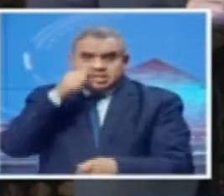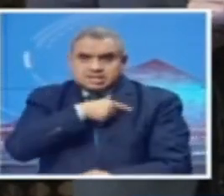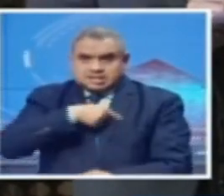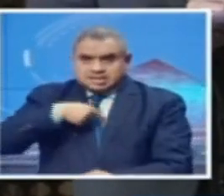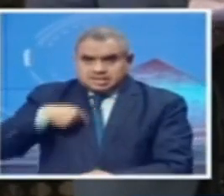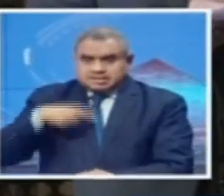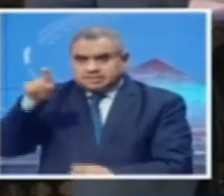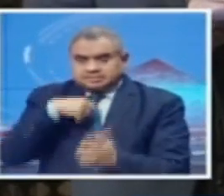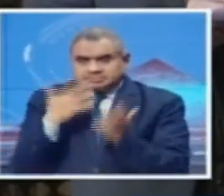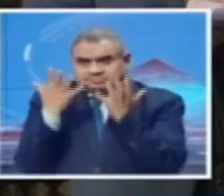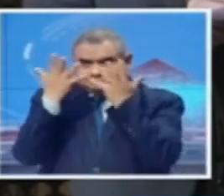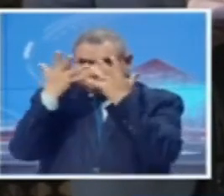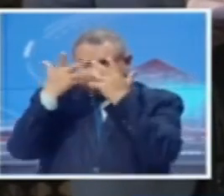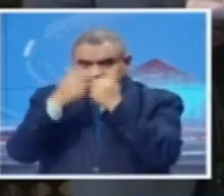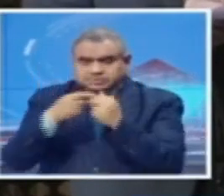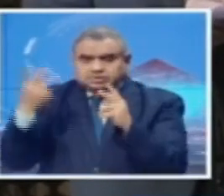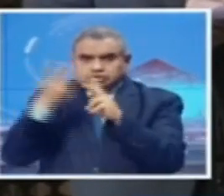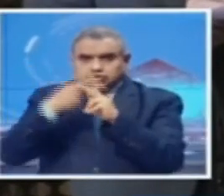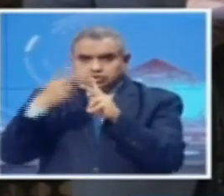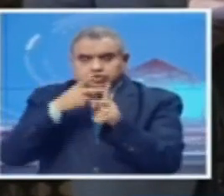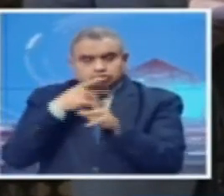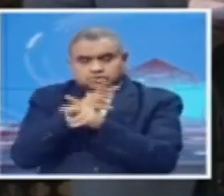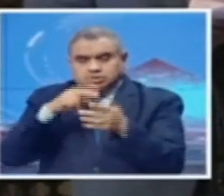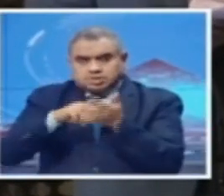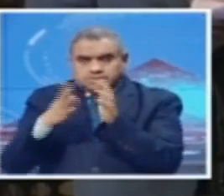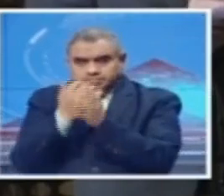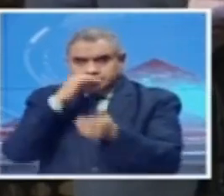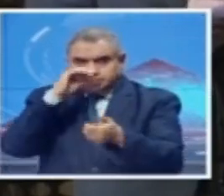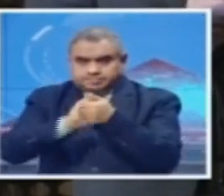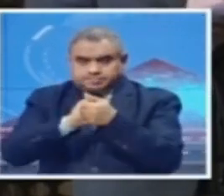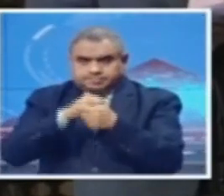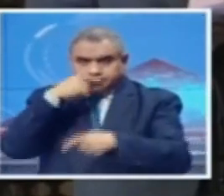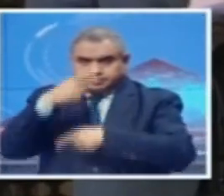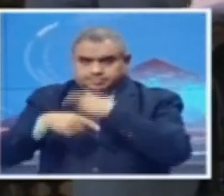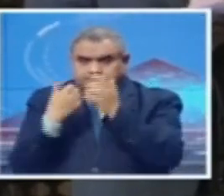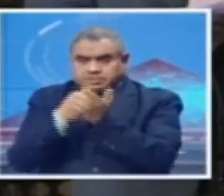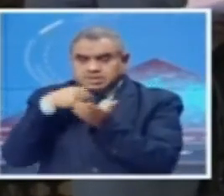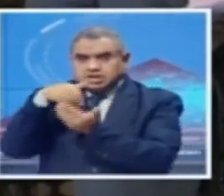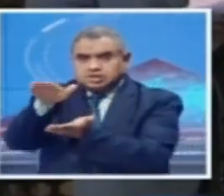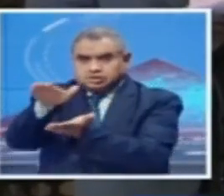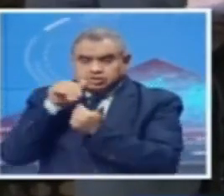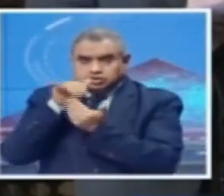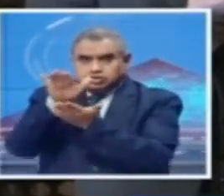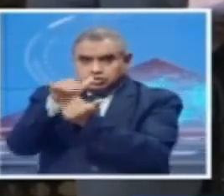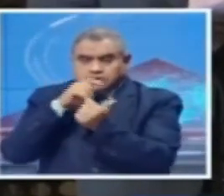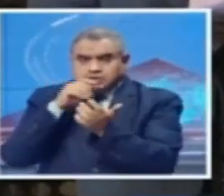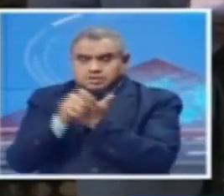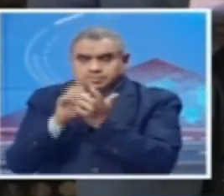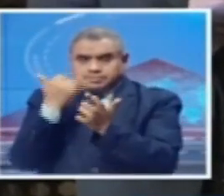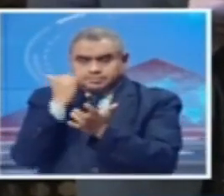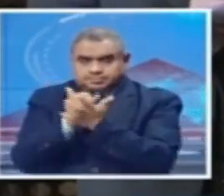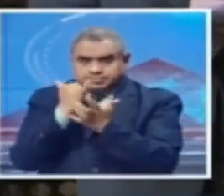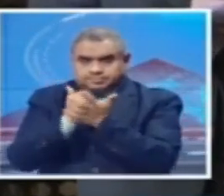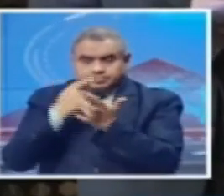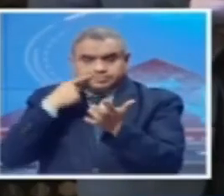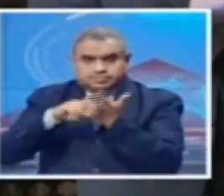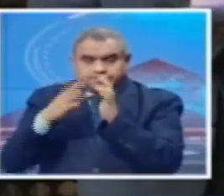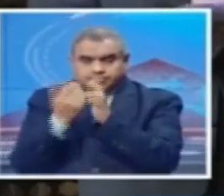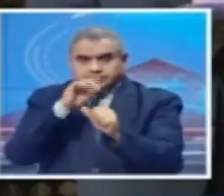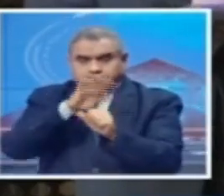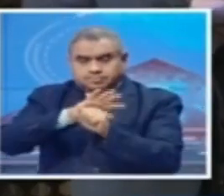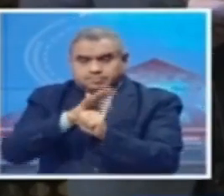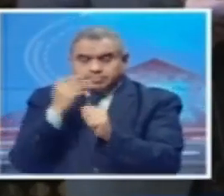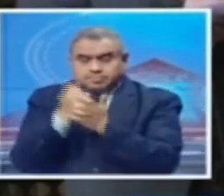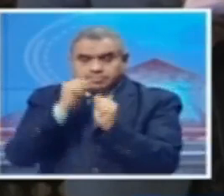علاقات بين البلدين والشعبين الصديقين على مدار السنوات، وأن تلك الشحنات تهدف لدعم مصر خلال تصدي للجائحة وحرصا على